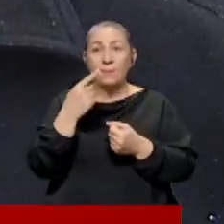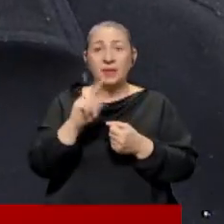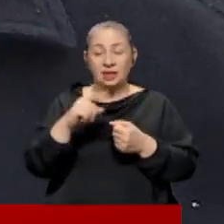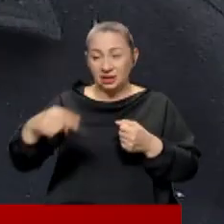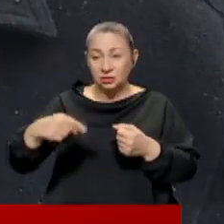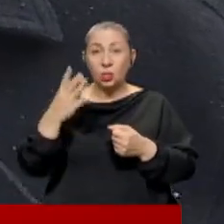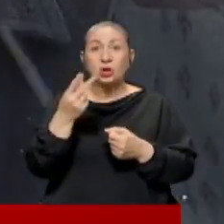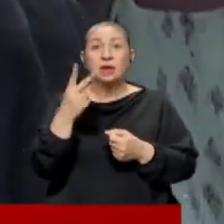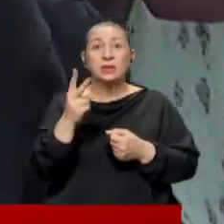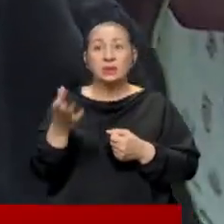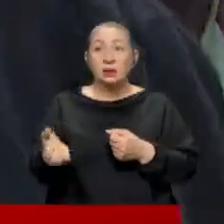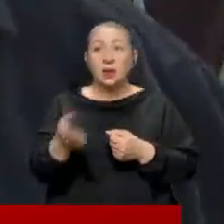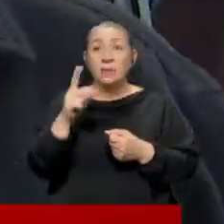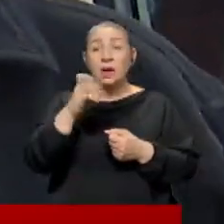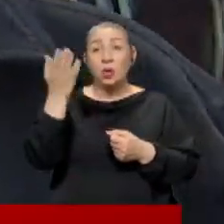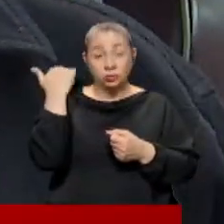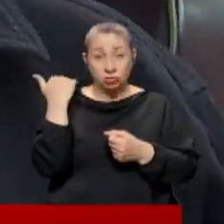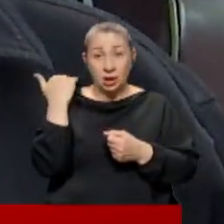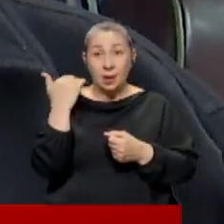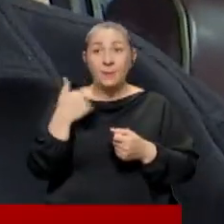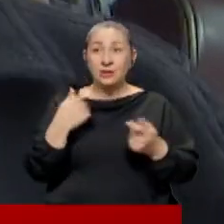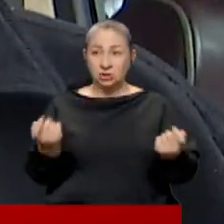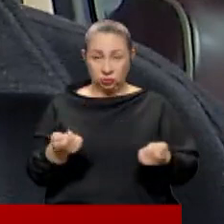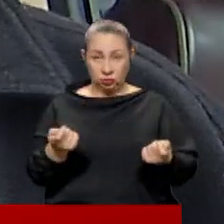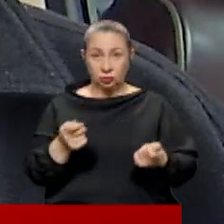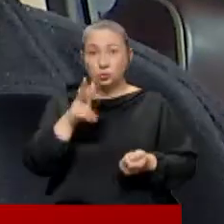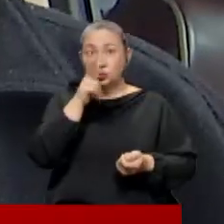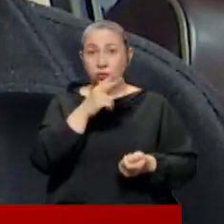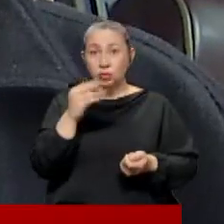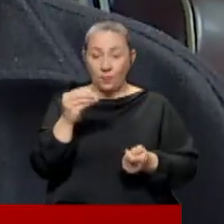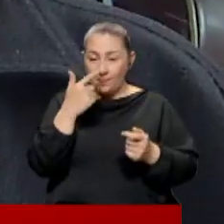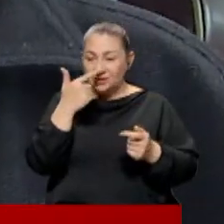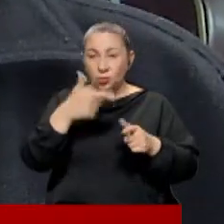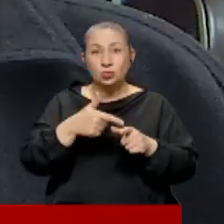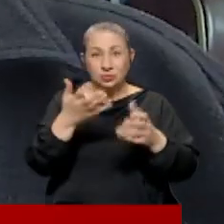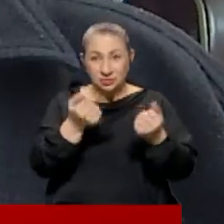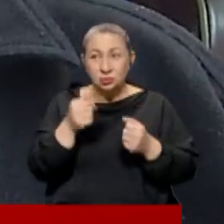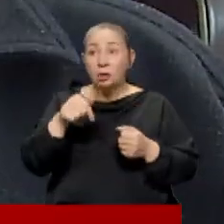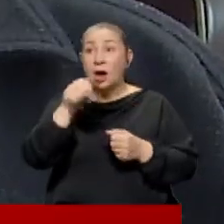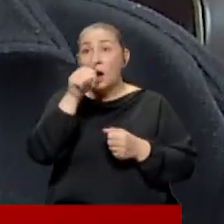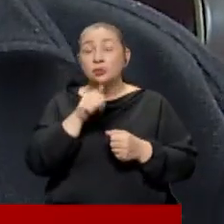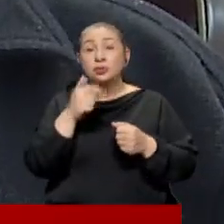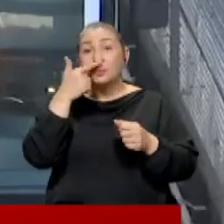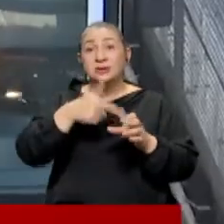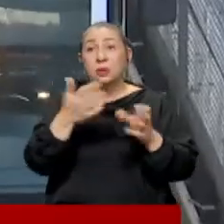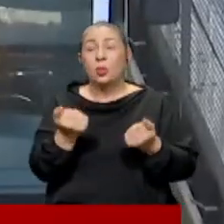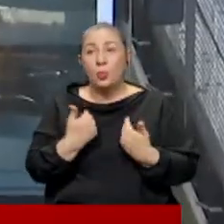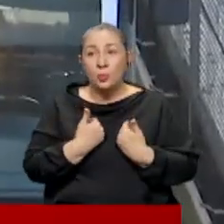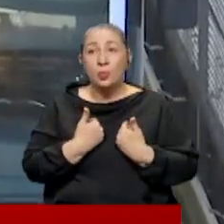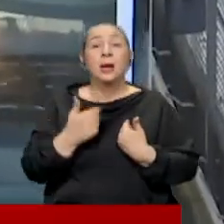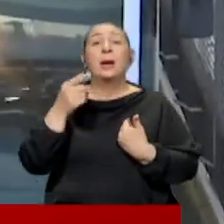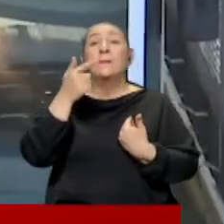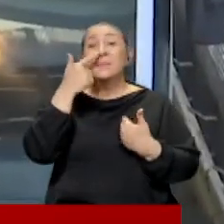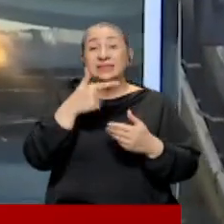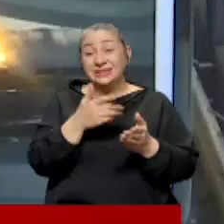liralık lastik oldu 2000 lira. Bir ay önce ben çalışıyordum. 300 milyonluk mazot alıyordum. Şu anda 600 milyona mazot alıyorum. Akaryakıtın